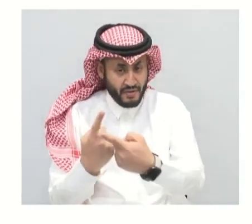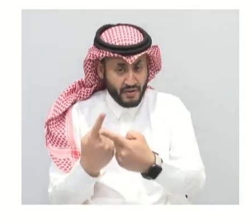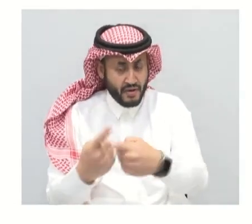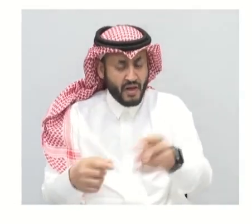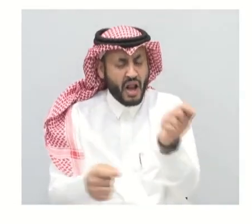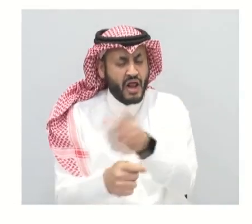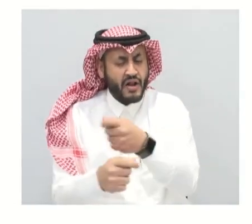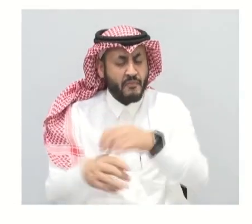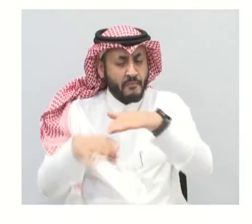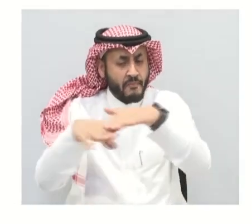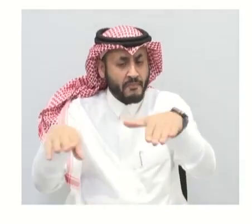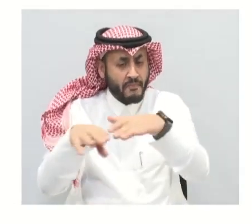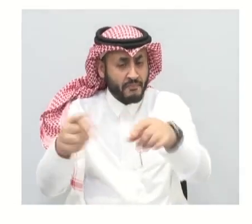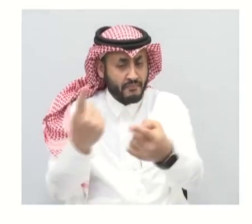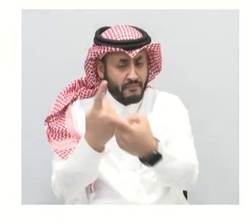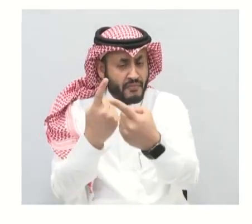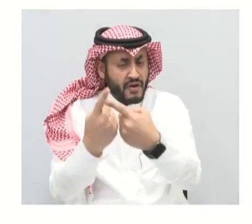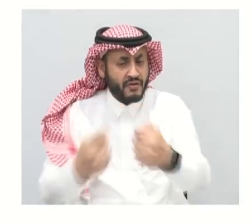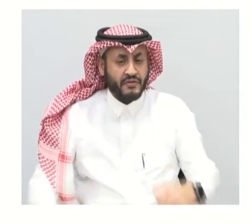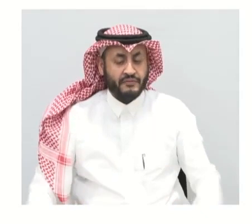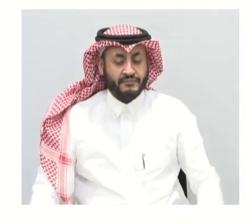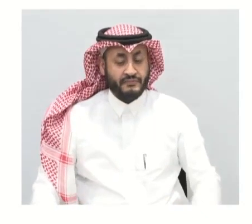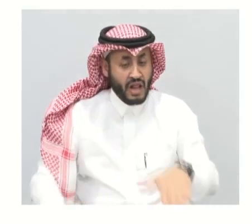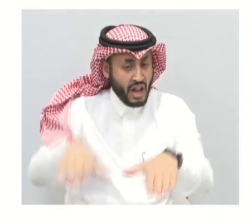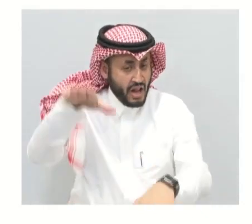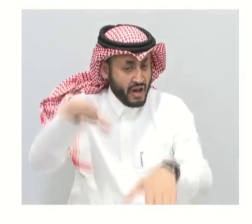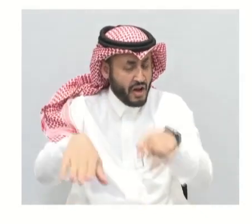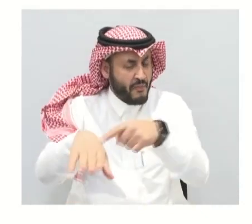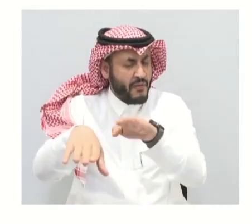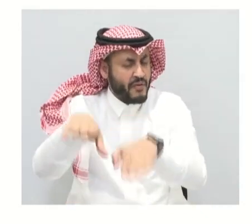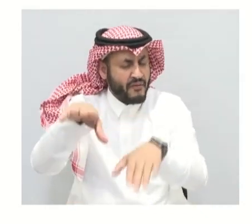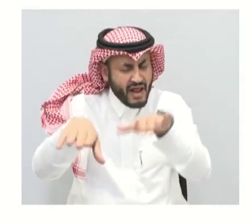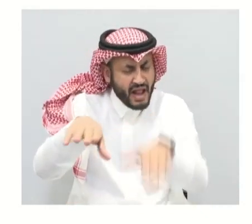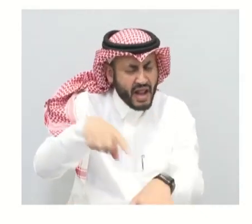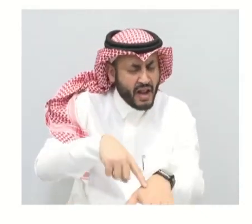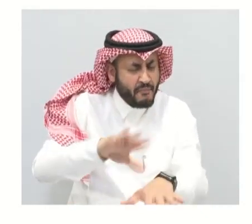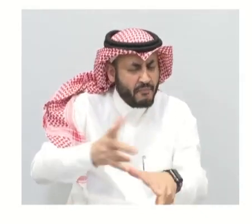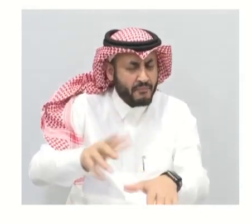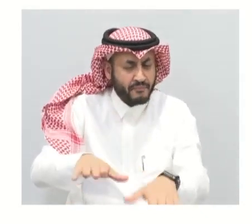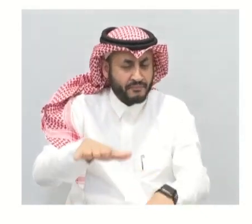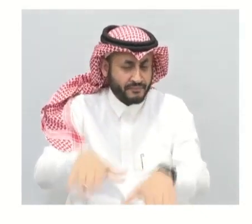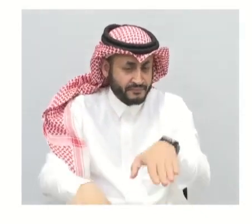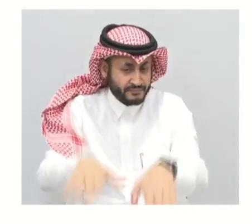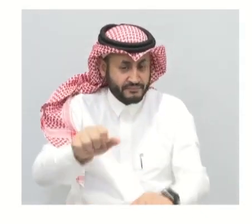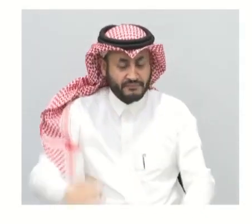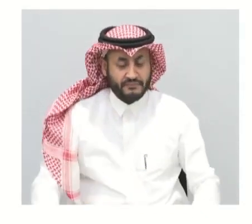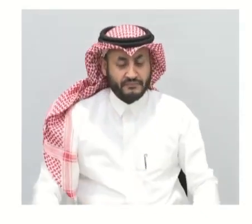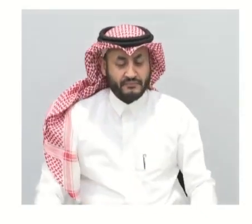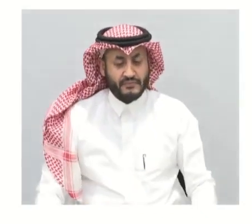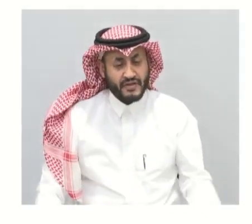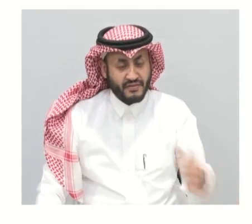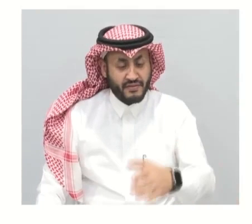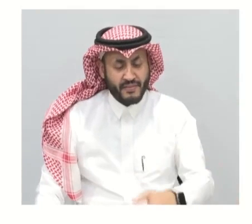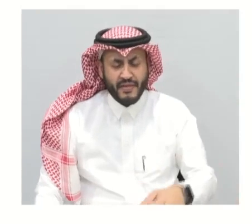اكبر نسبه وايها تشكل اقل نسبه وماذا